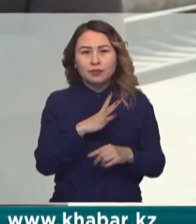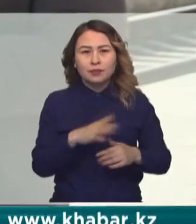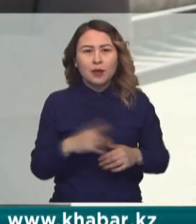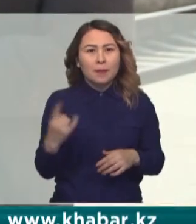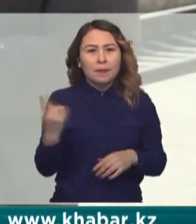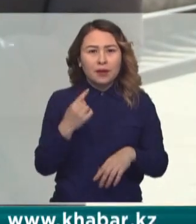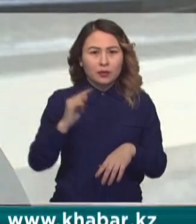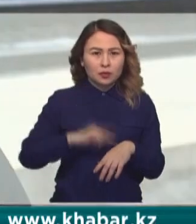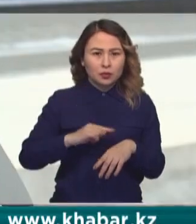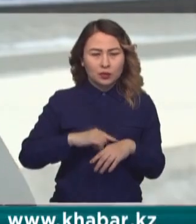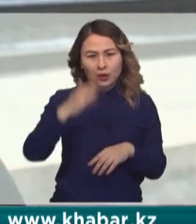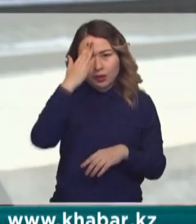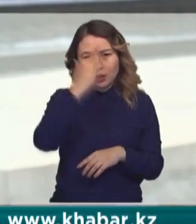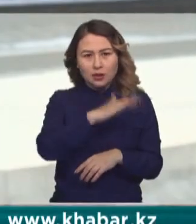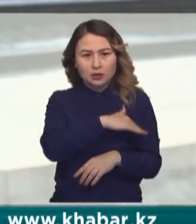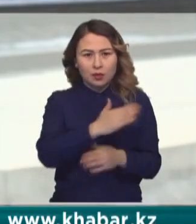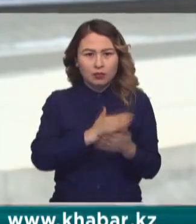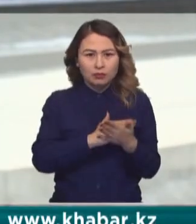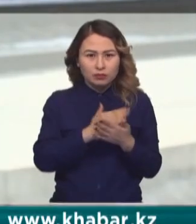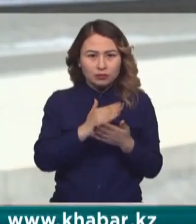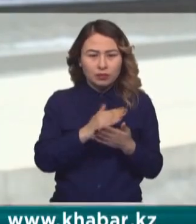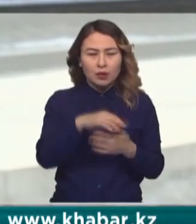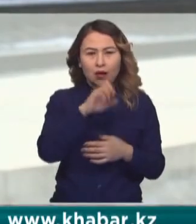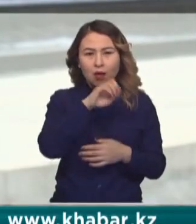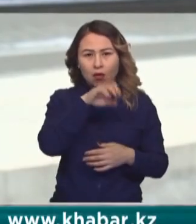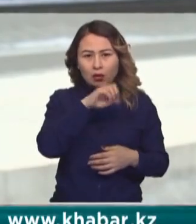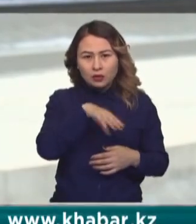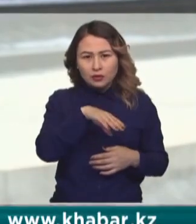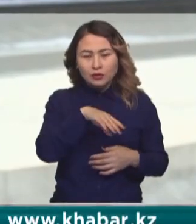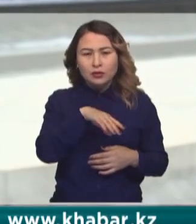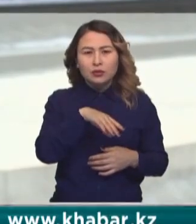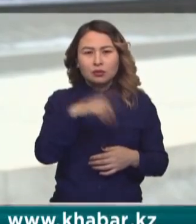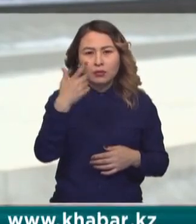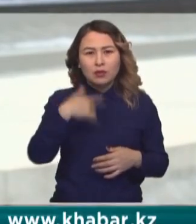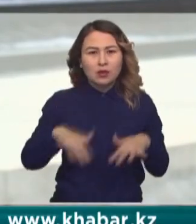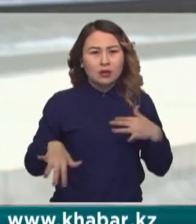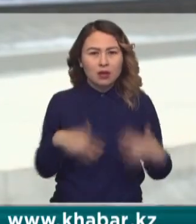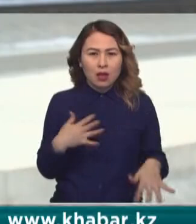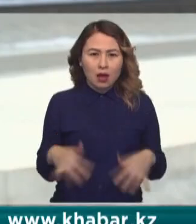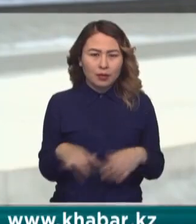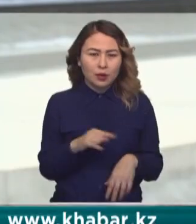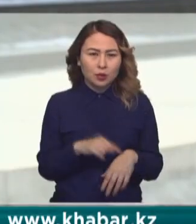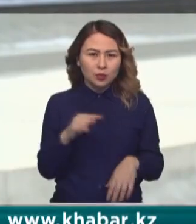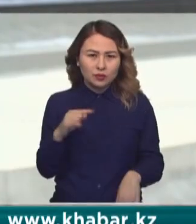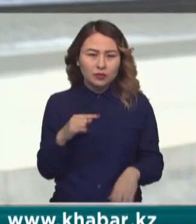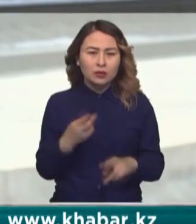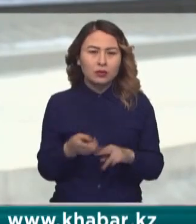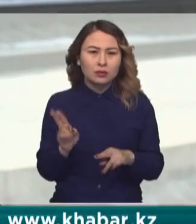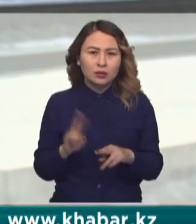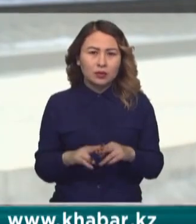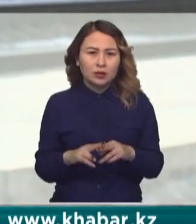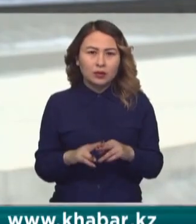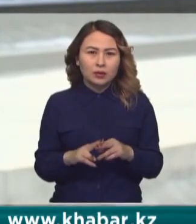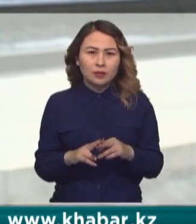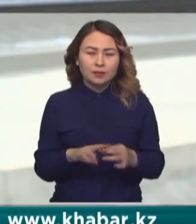Алғашқы белгілері ол дене қызуының көтерілуі, мына жөтел, жалпы ағзаның әлсіреуі болып табылады. Енді ол